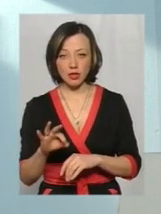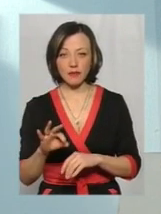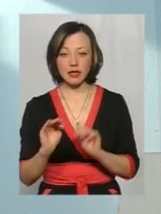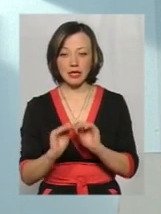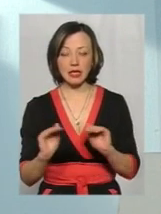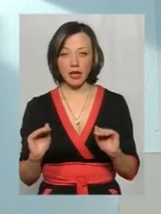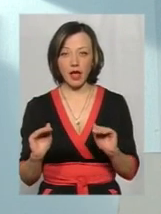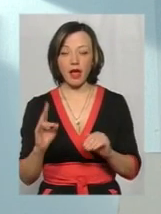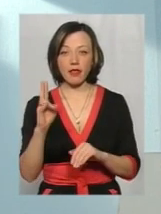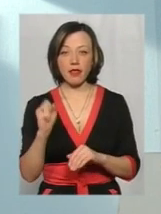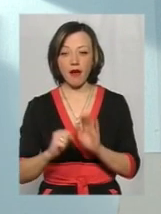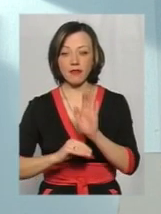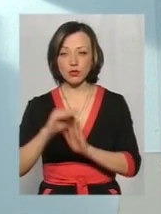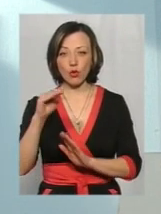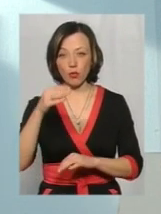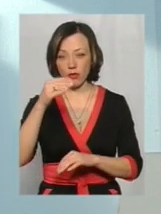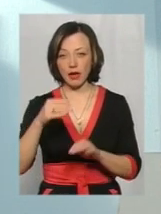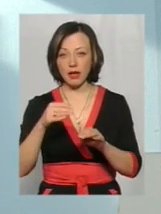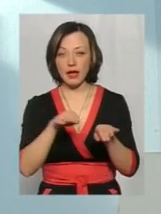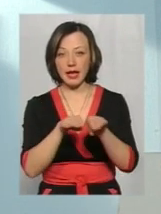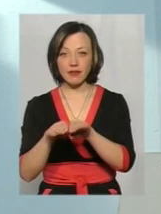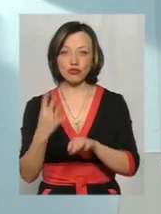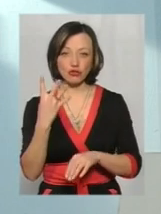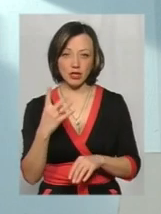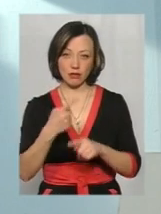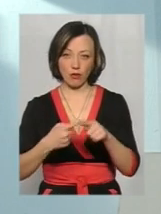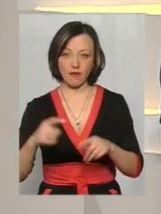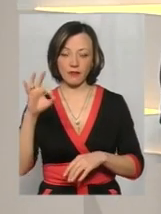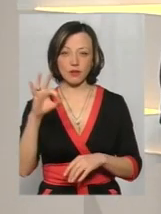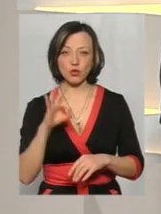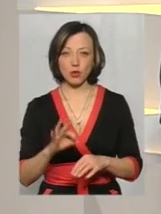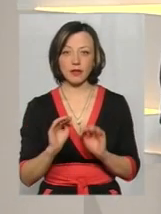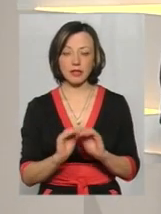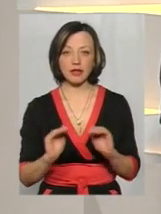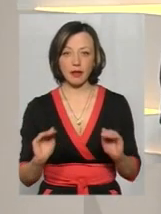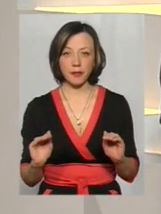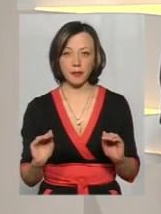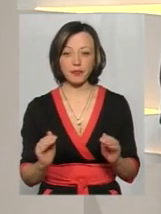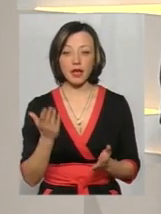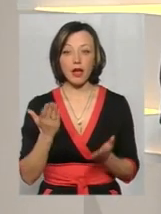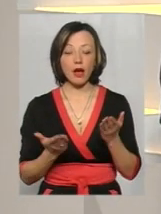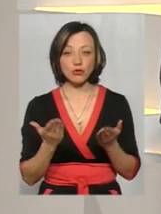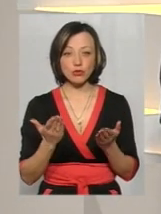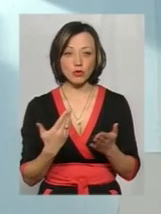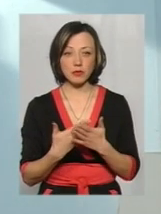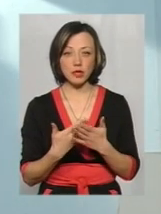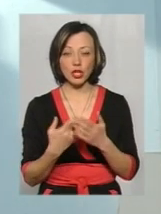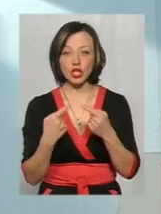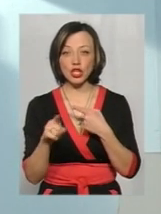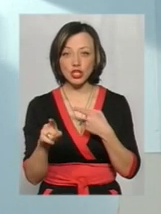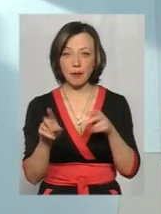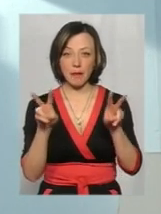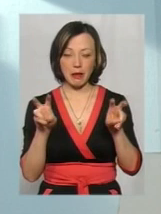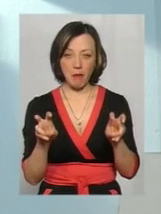учнів, на високому рівні лише 4,5% учнів. Якщо ми візьмемо інший